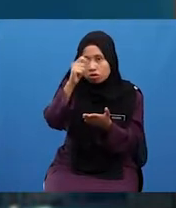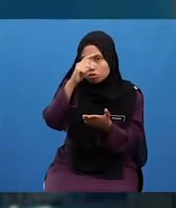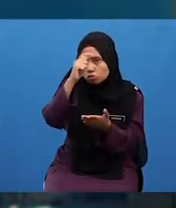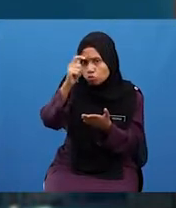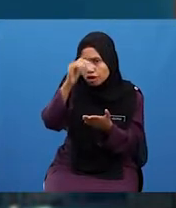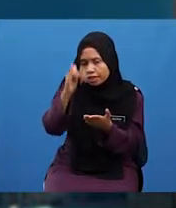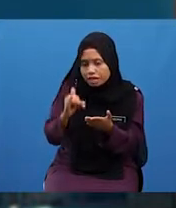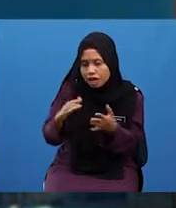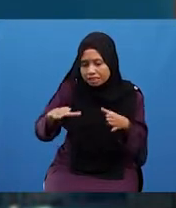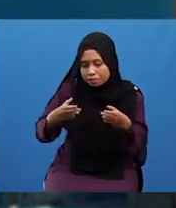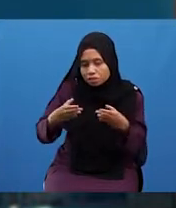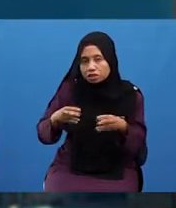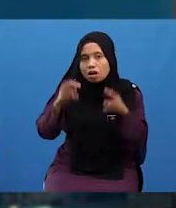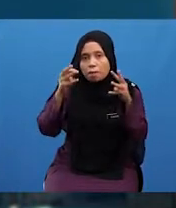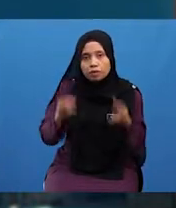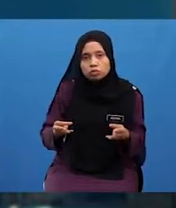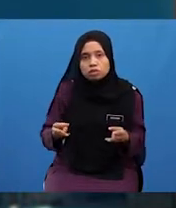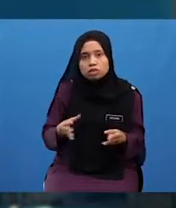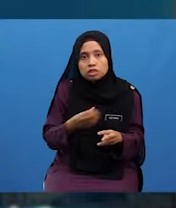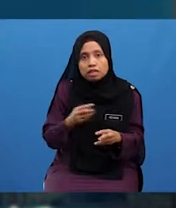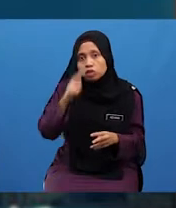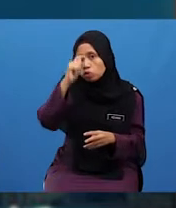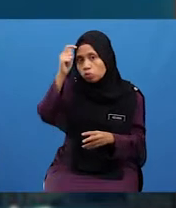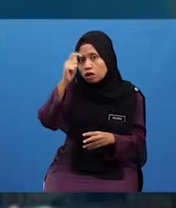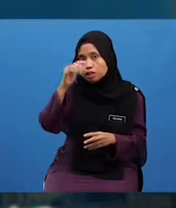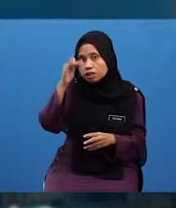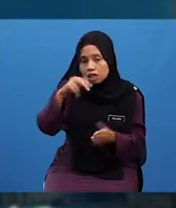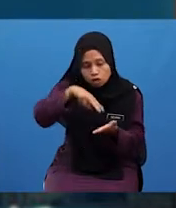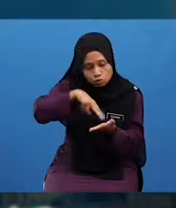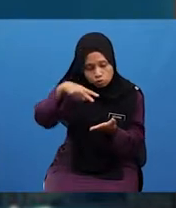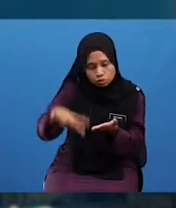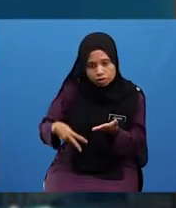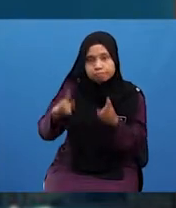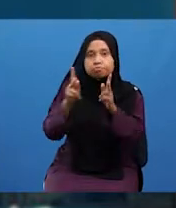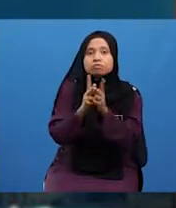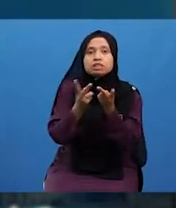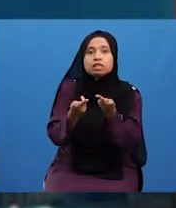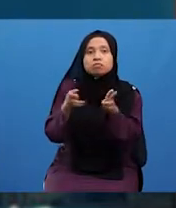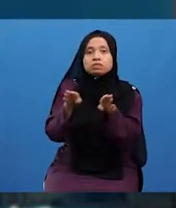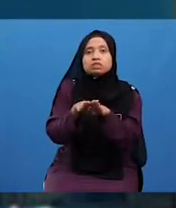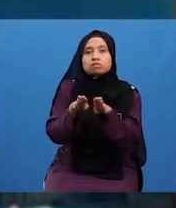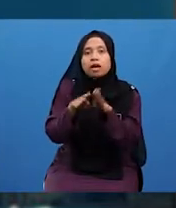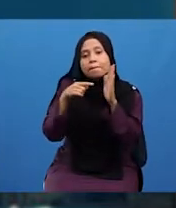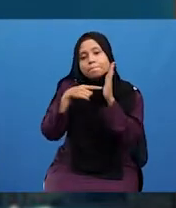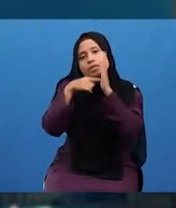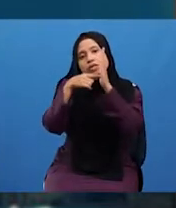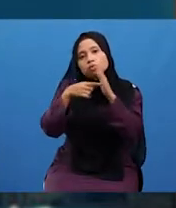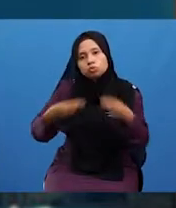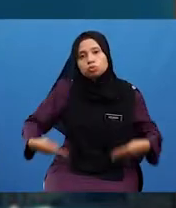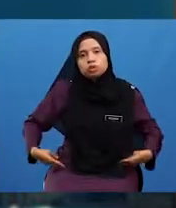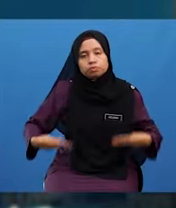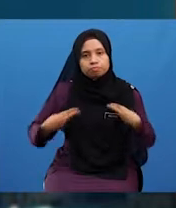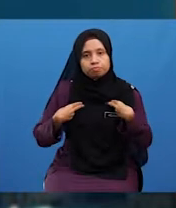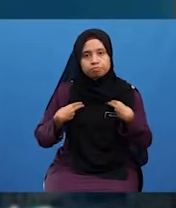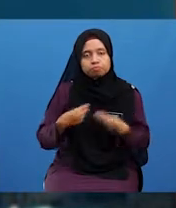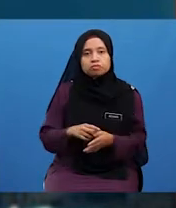lah Tuhan yang menciptakan manusia dan Tuhan yang menurunkan kitab sebagai panduan hidup.